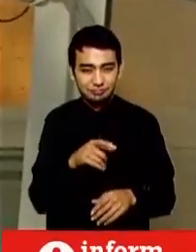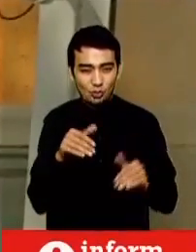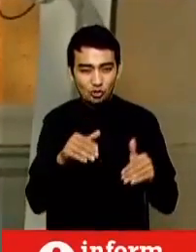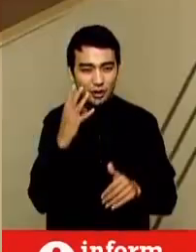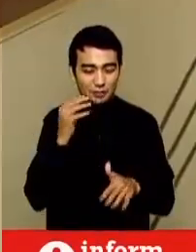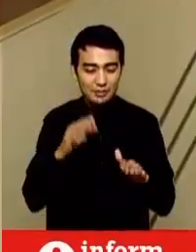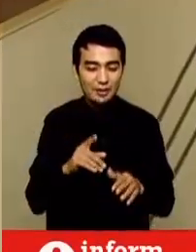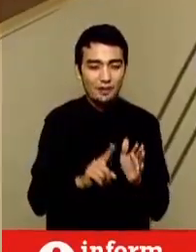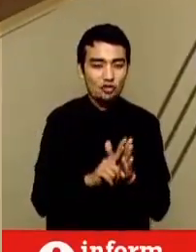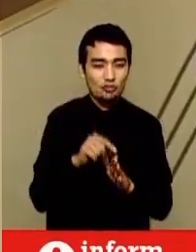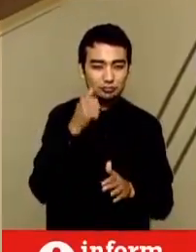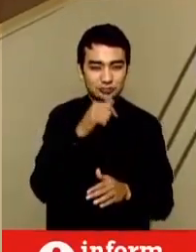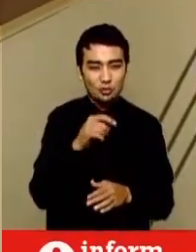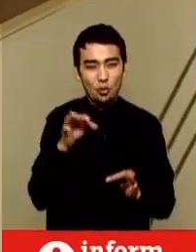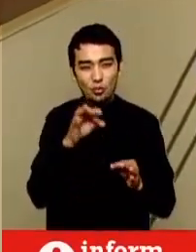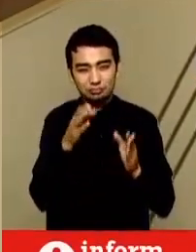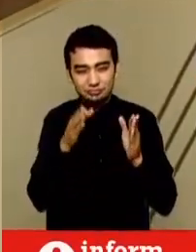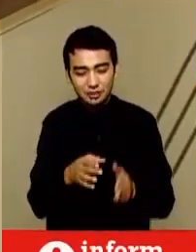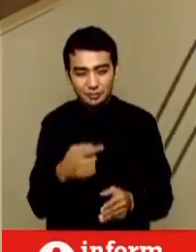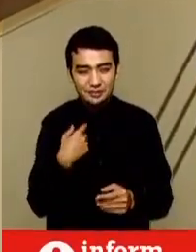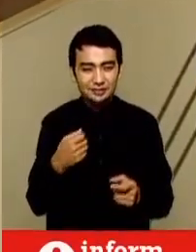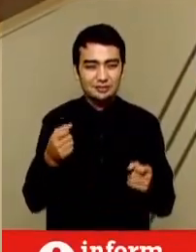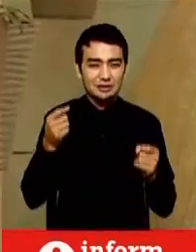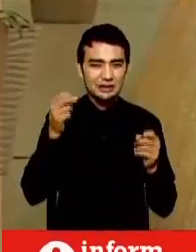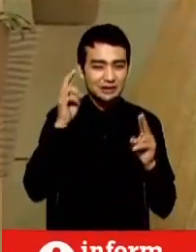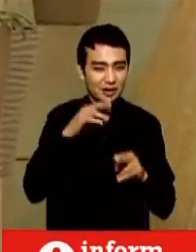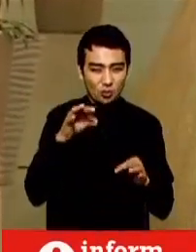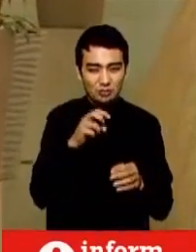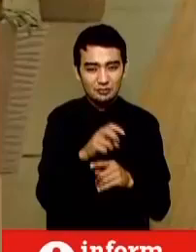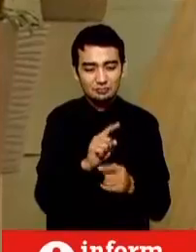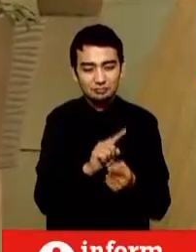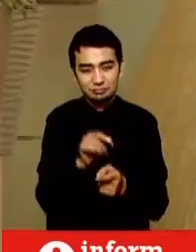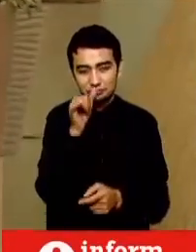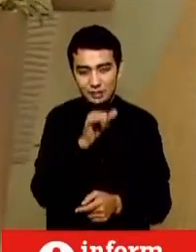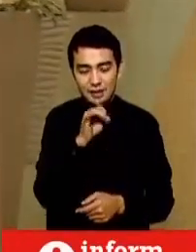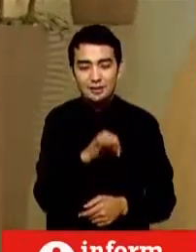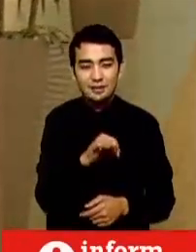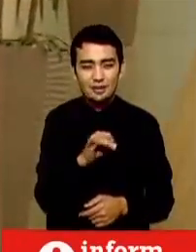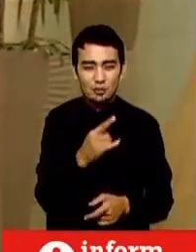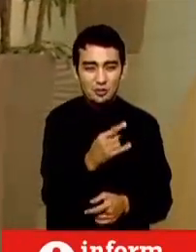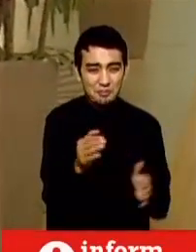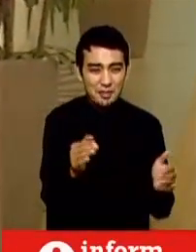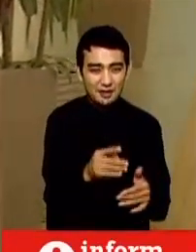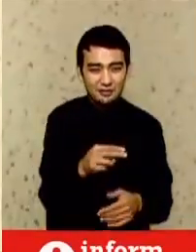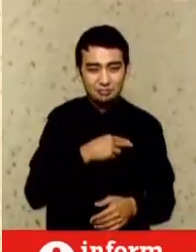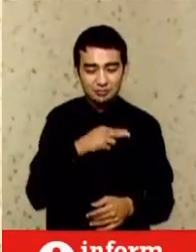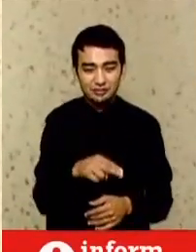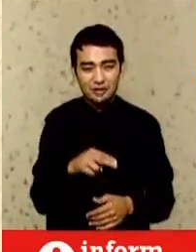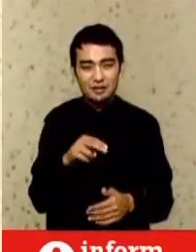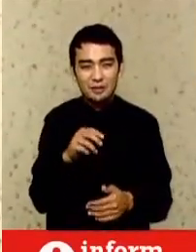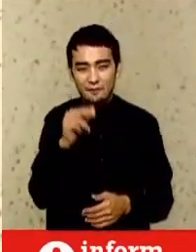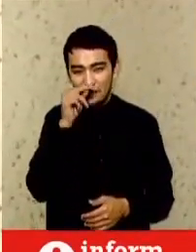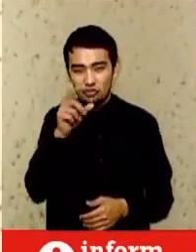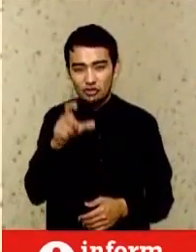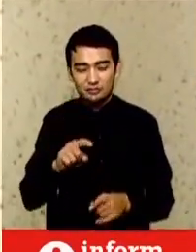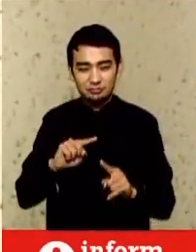жылының басында келгендіктен ол туралы қандай да бір ақпараттан хабарсызбыз дейді білім ордасының мамандары. Ал қаршадай баланың қазасына күдікті ретінде ұсталған жігіт